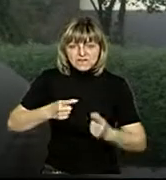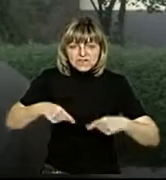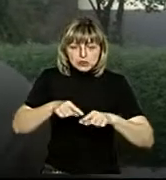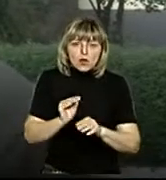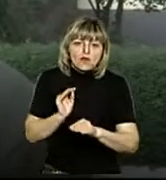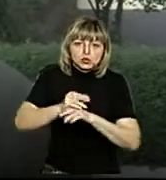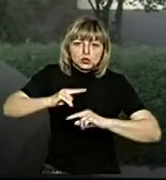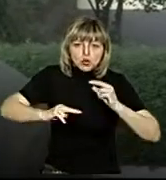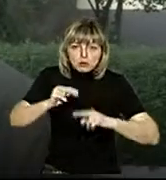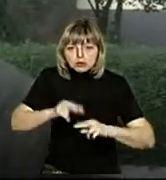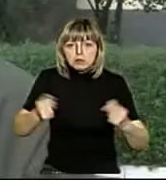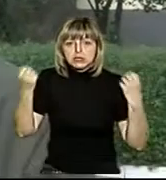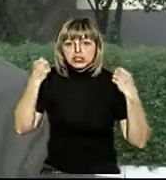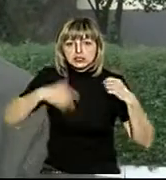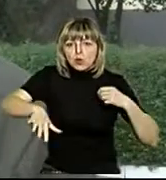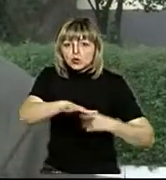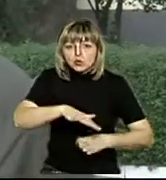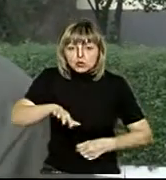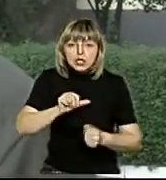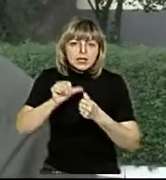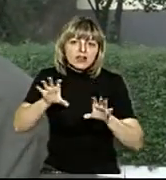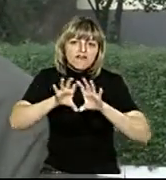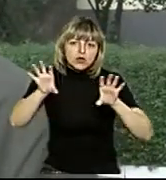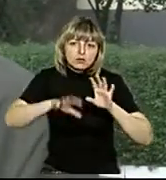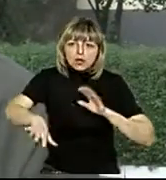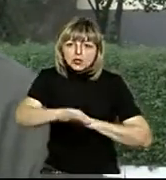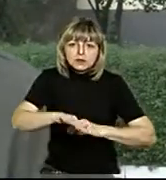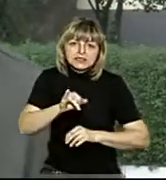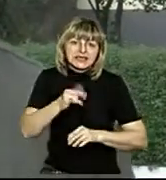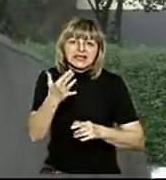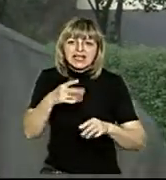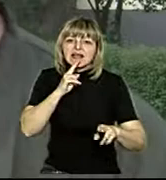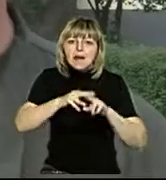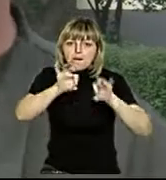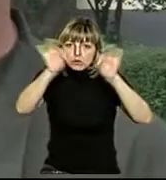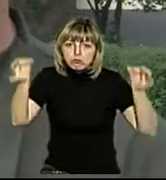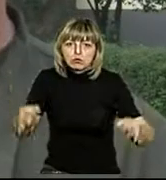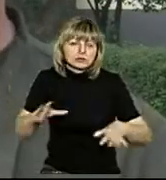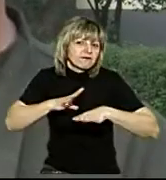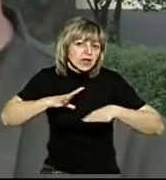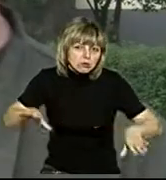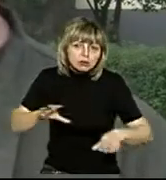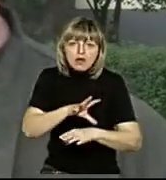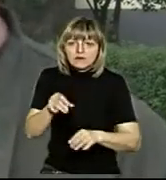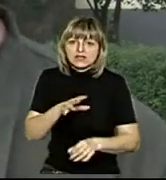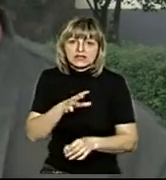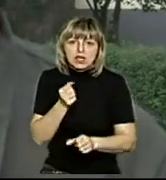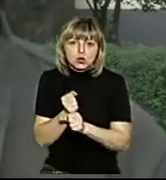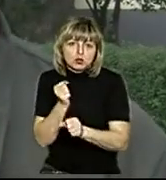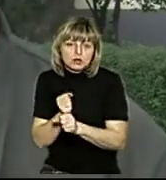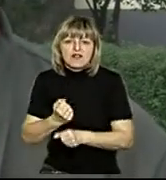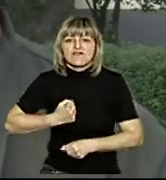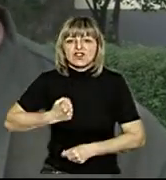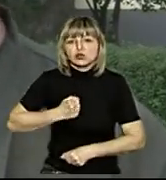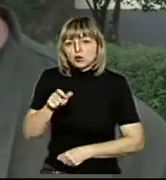же спортгородок. Тут взагалі, крім волейбольної площадки і пару брусів, нічого не було. Все це робилося силами